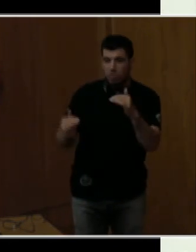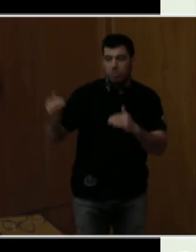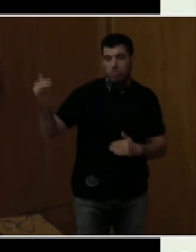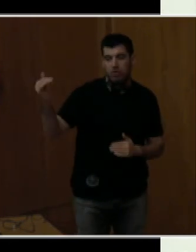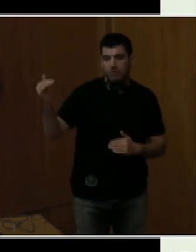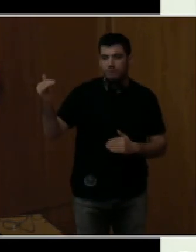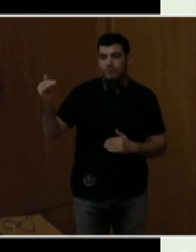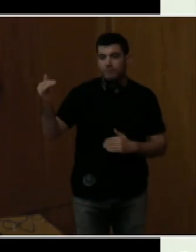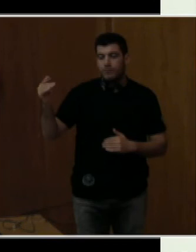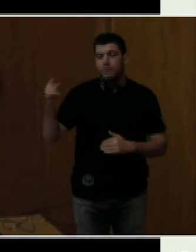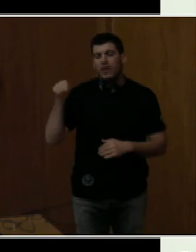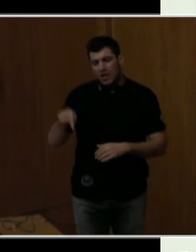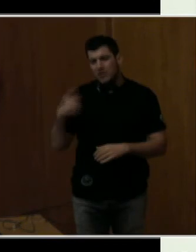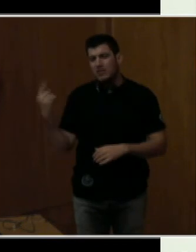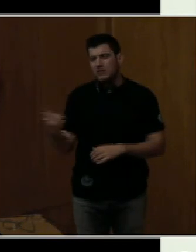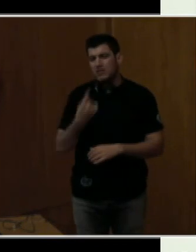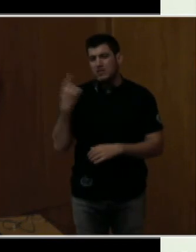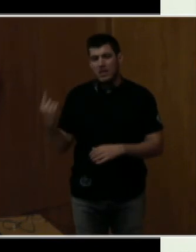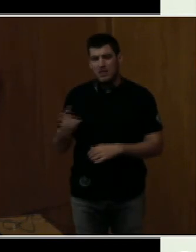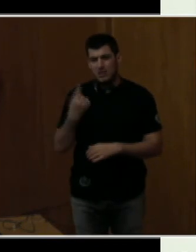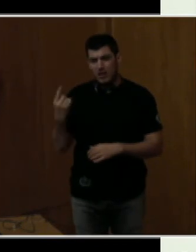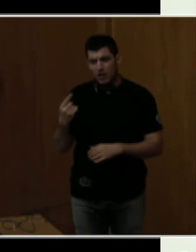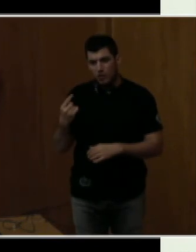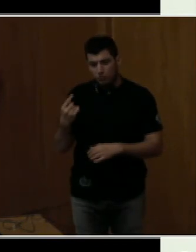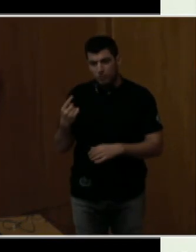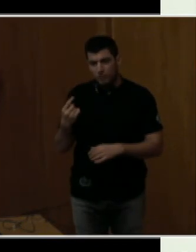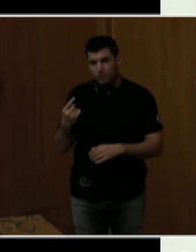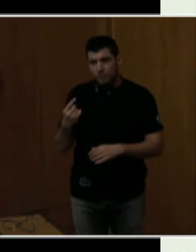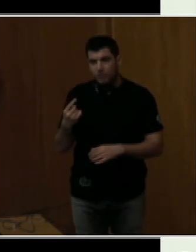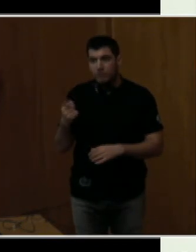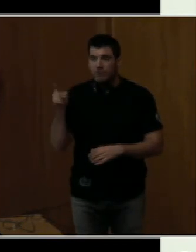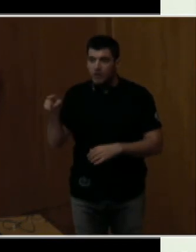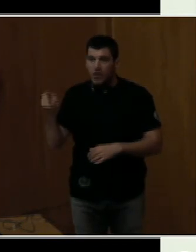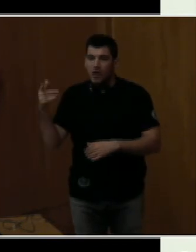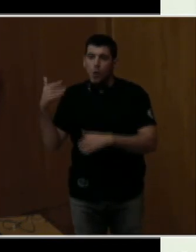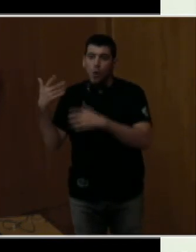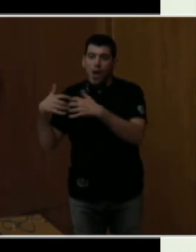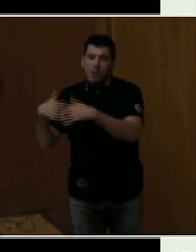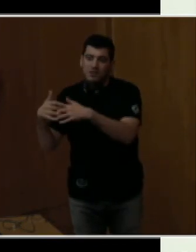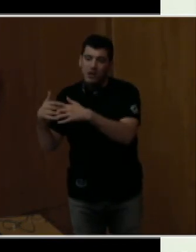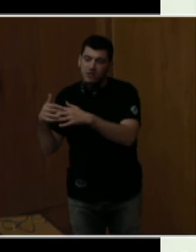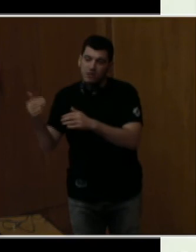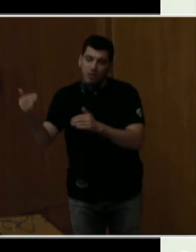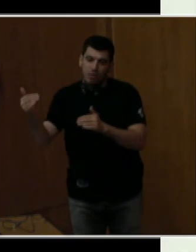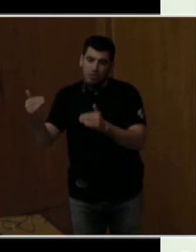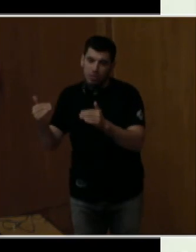συνήθως, έτσι γίνεται και στην καθημερινότητά μας, από την ταχύτητα του πιο αργού συστήματος, το οποίο εδώ είναι η μνήμη